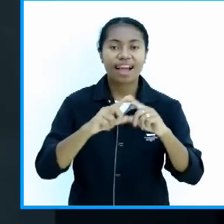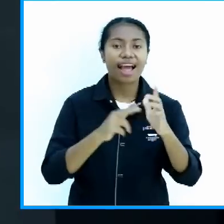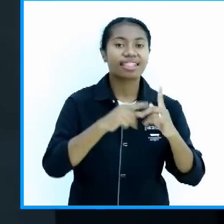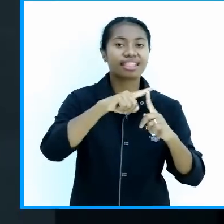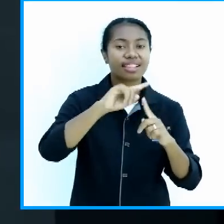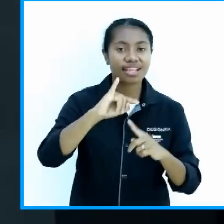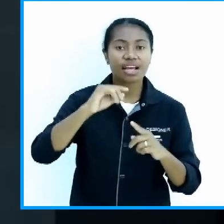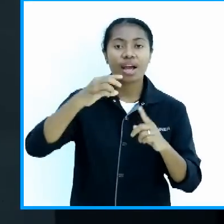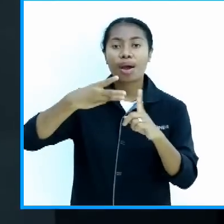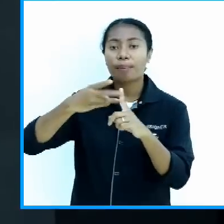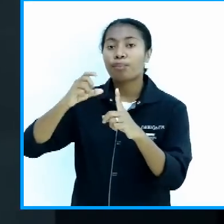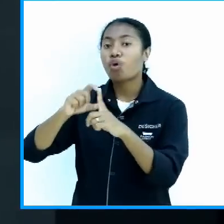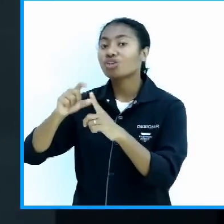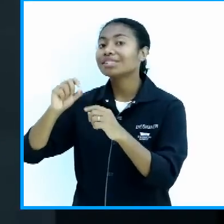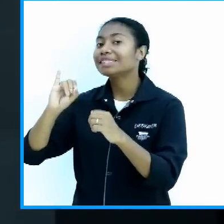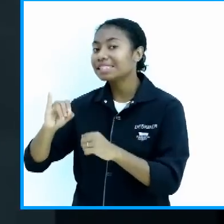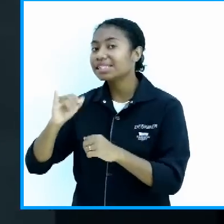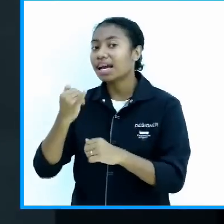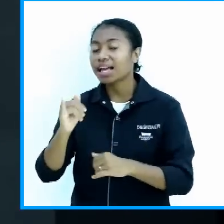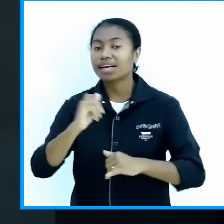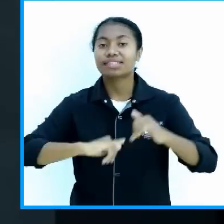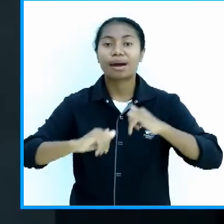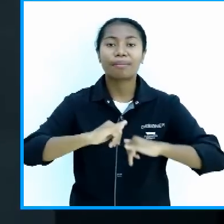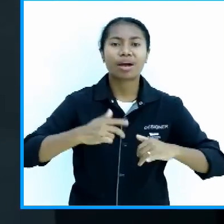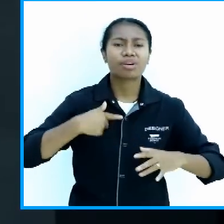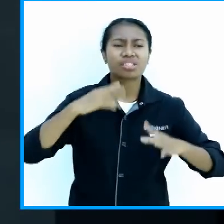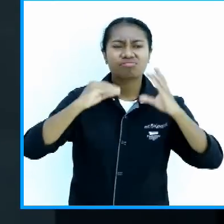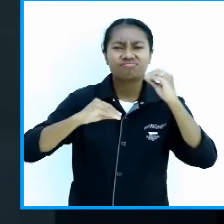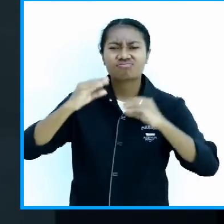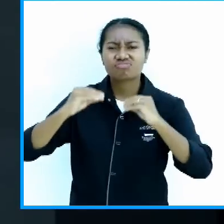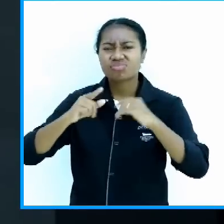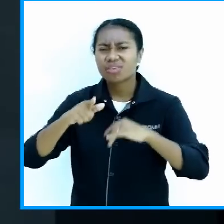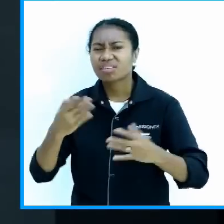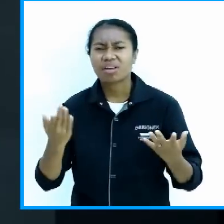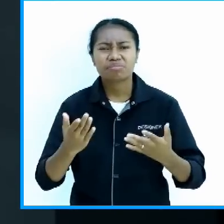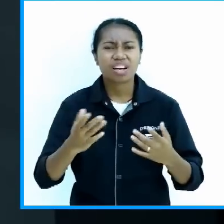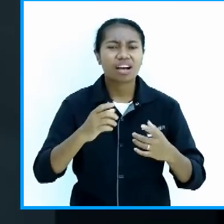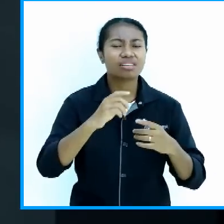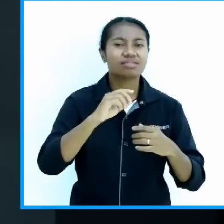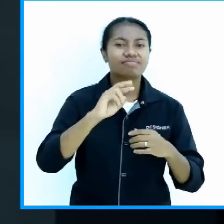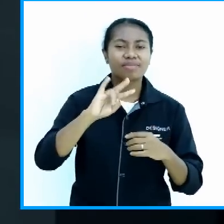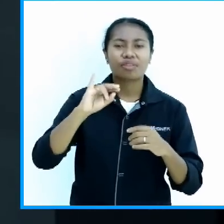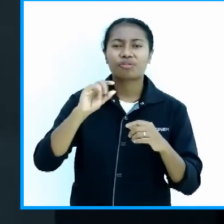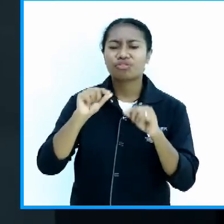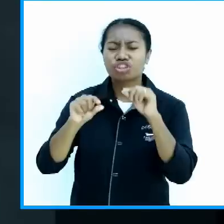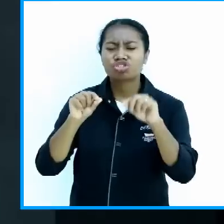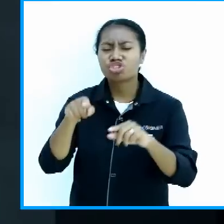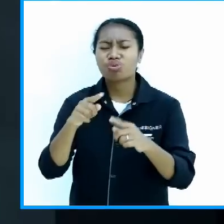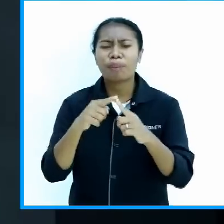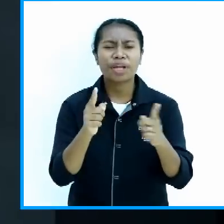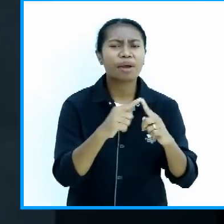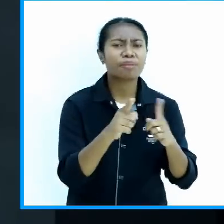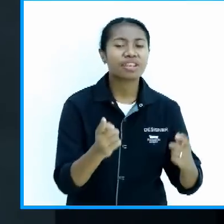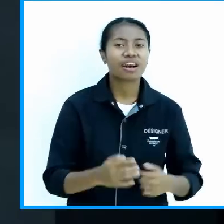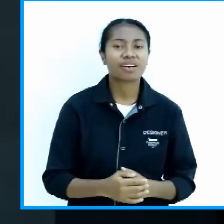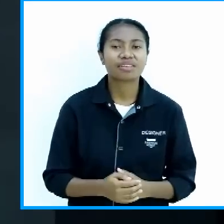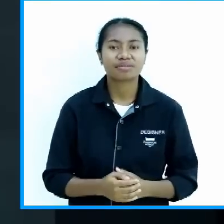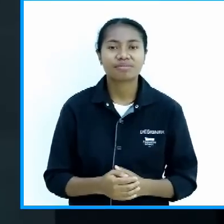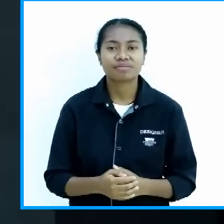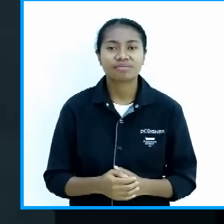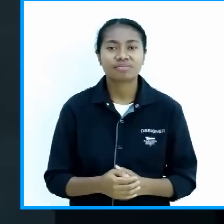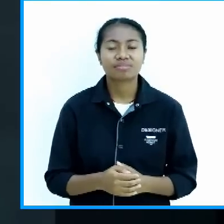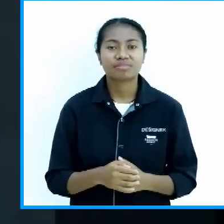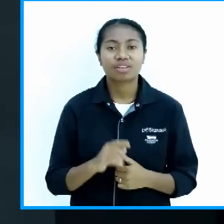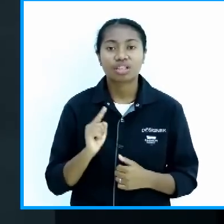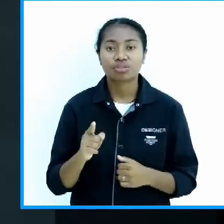Ini juga makanya kenapa kemarin saya sempat diskusi, kenapa sih harga virus itu beda-beda? Ya karena bagian yang diambil itu bisa beda. Ada